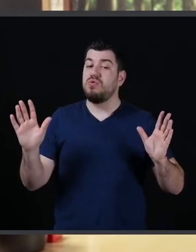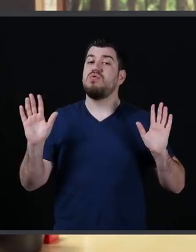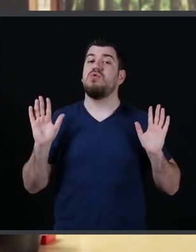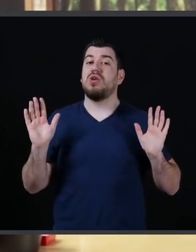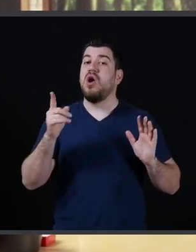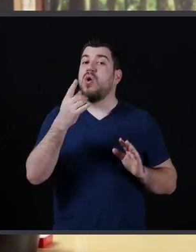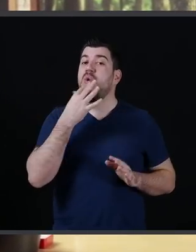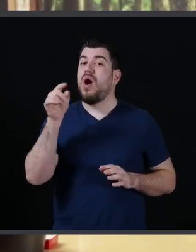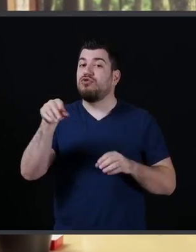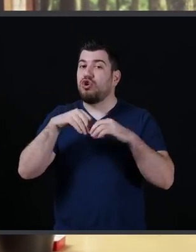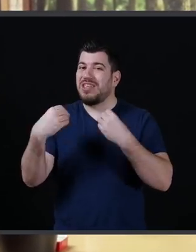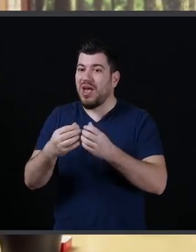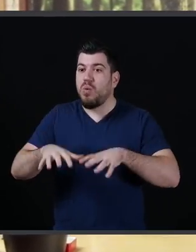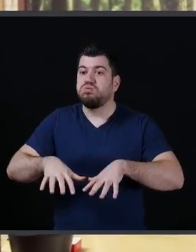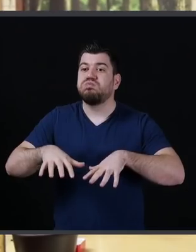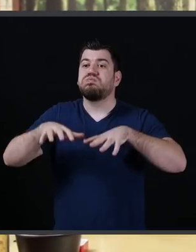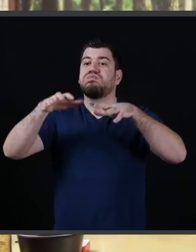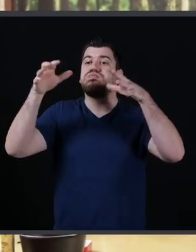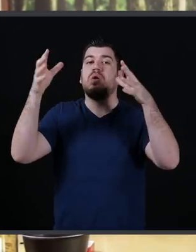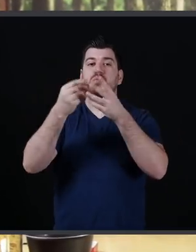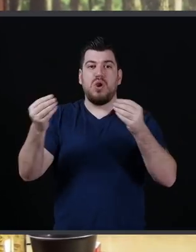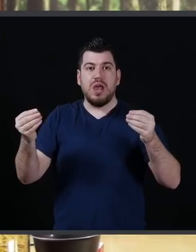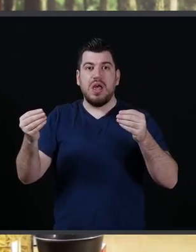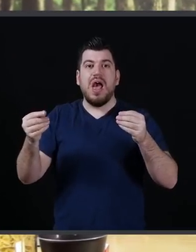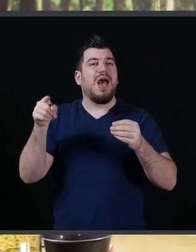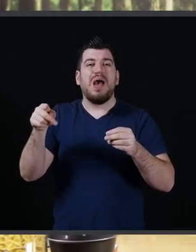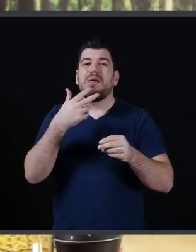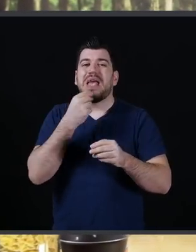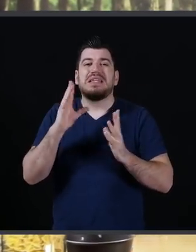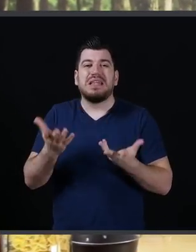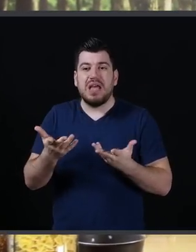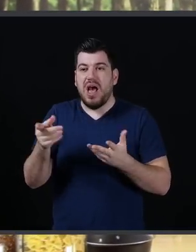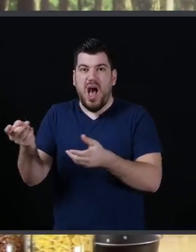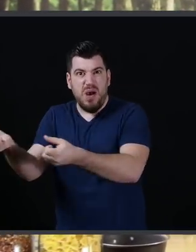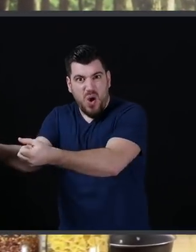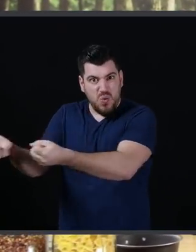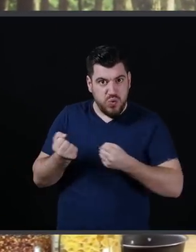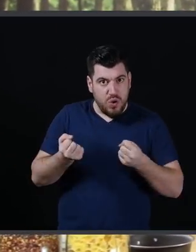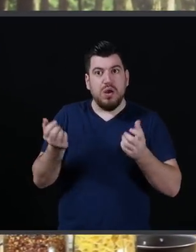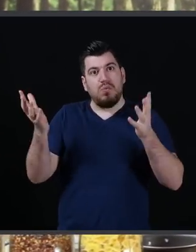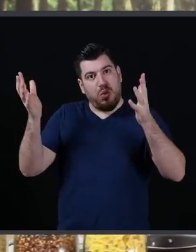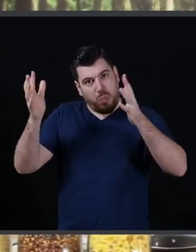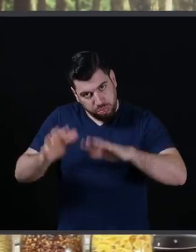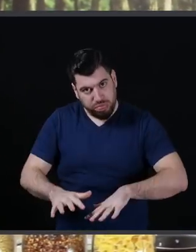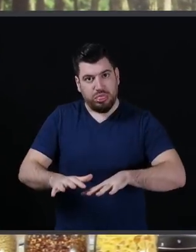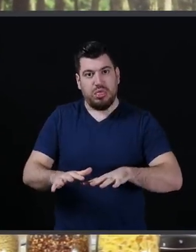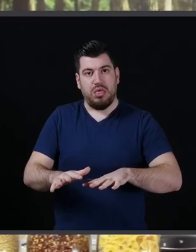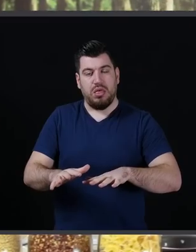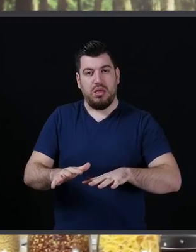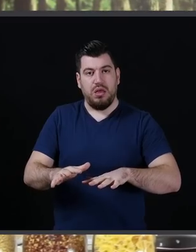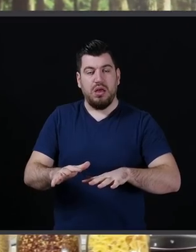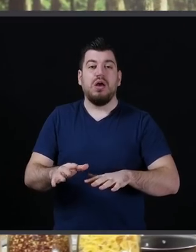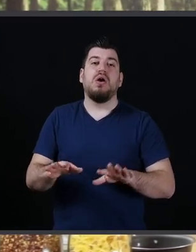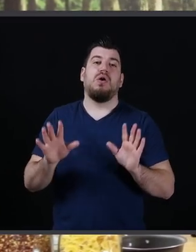Έχει την τάση και να ξεφουσκώνει πάρα πολύ Που σημαίνει ότι με το που το βγάλω από το φούρνο Κατευθείαν θα αρχίσει να ξεφουσκώνει Ο μόνος